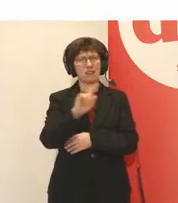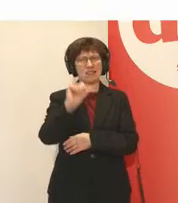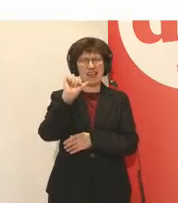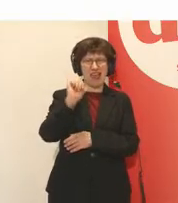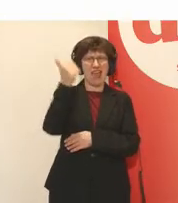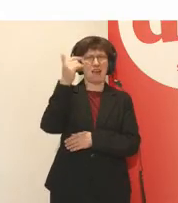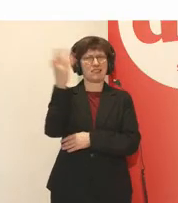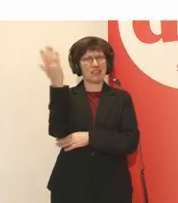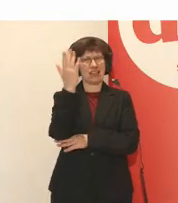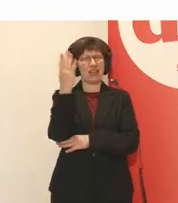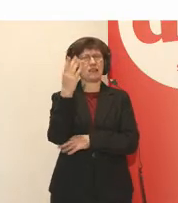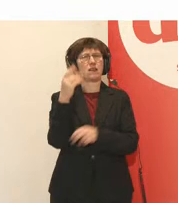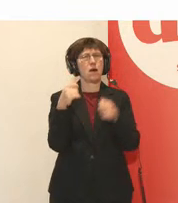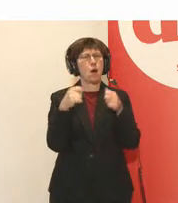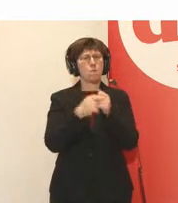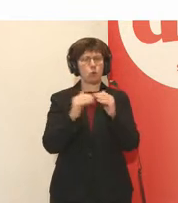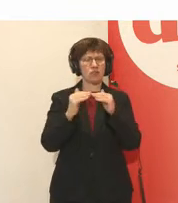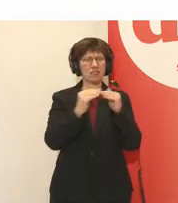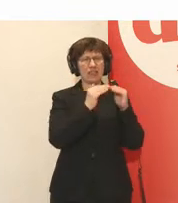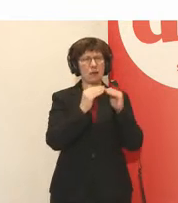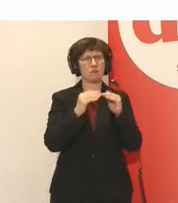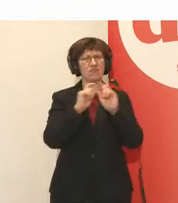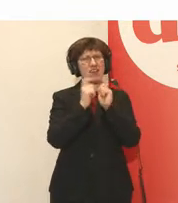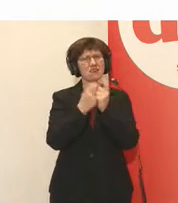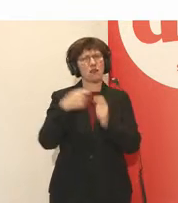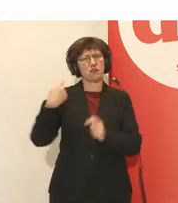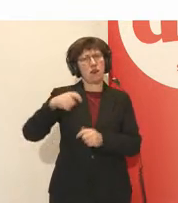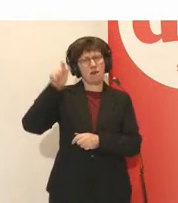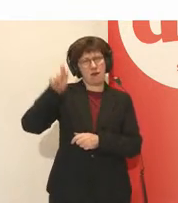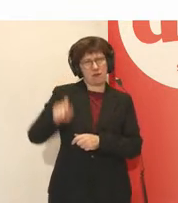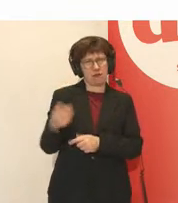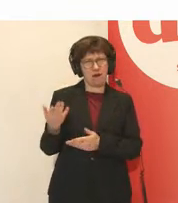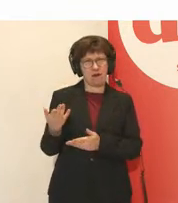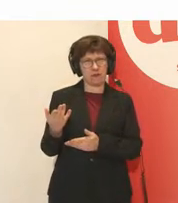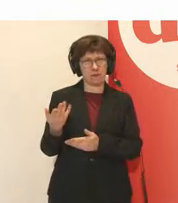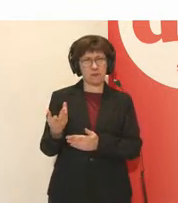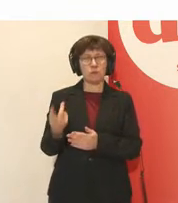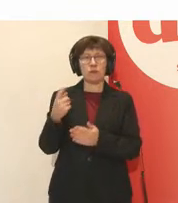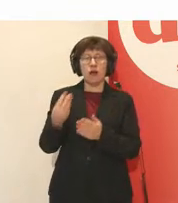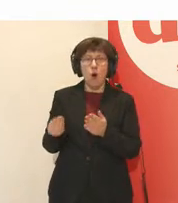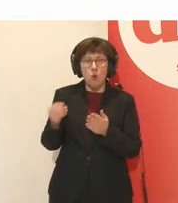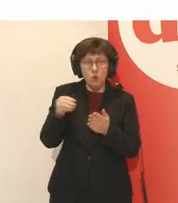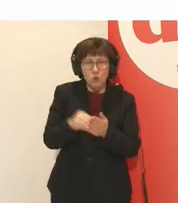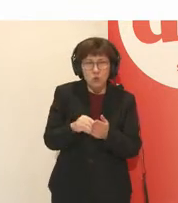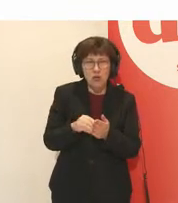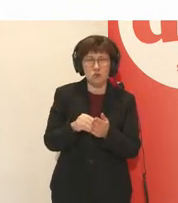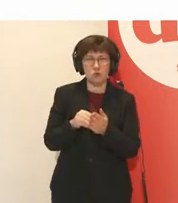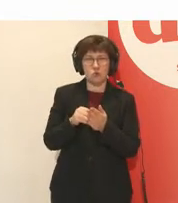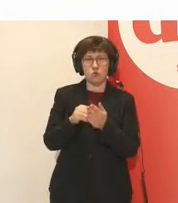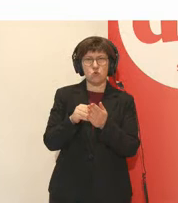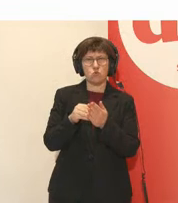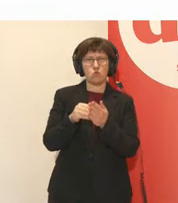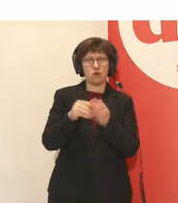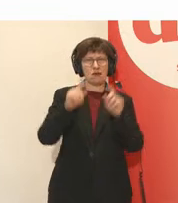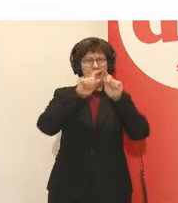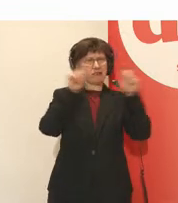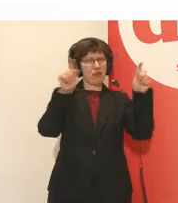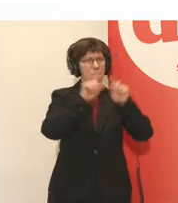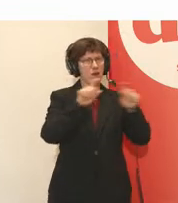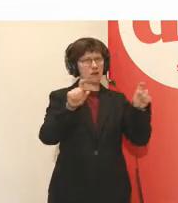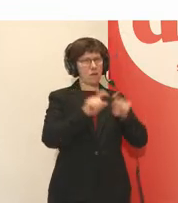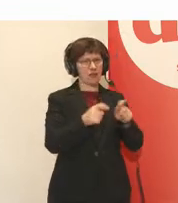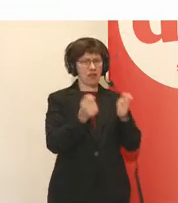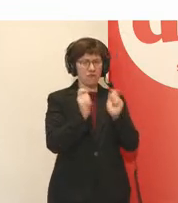auf bundesebene als kanzlerkandidat halten er wird auch in ein paar themen und